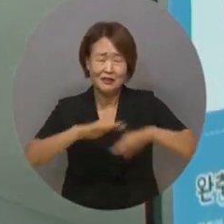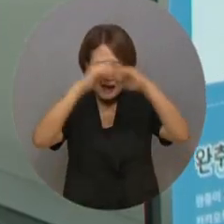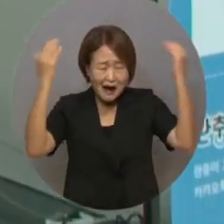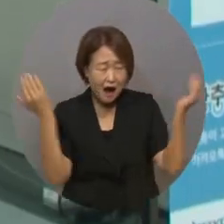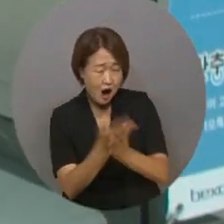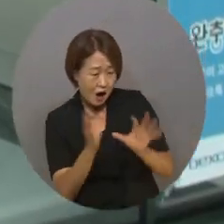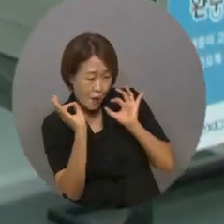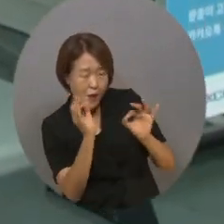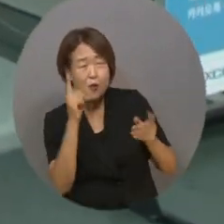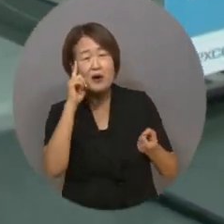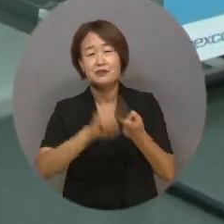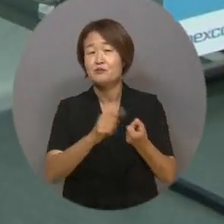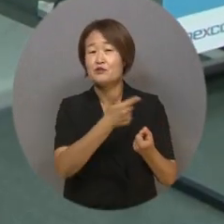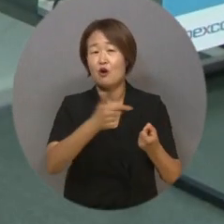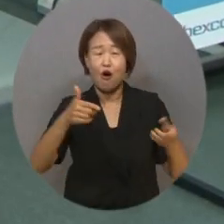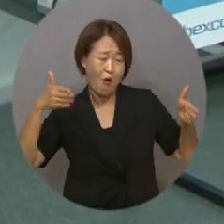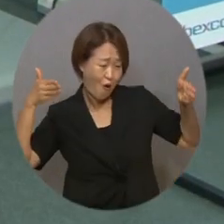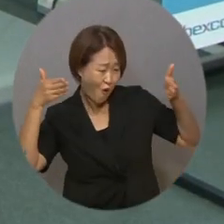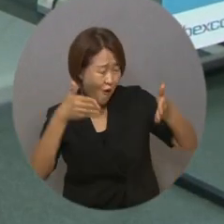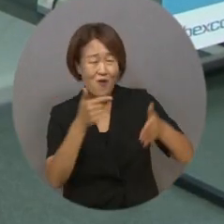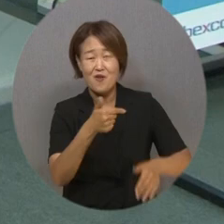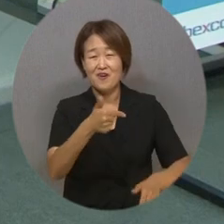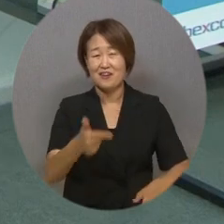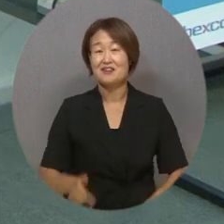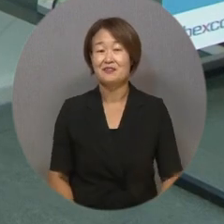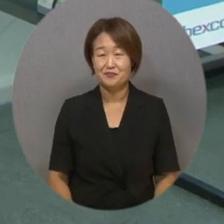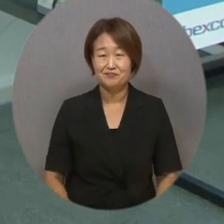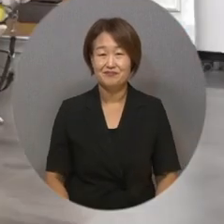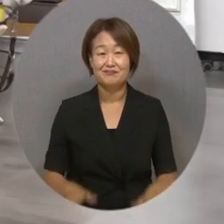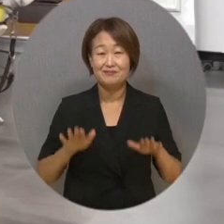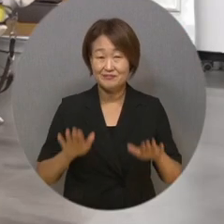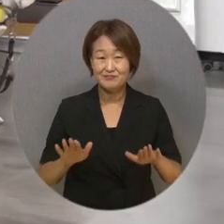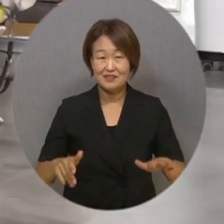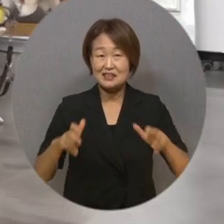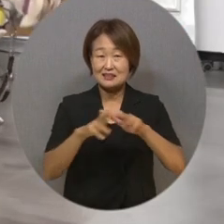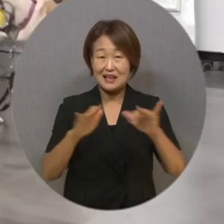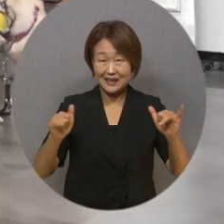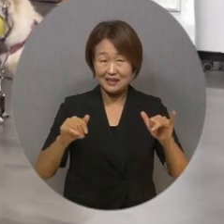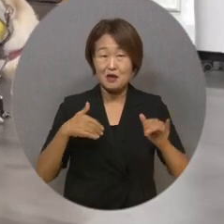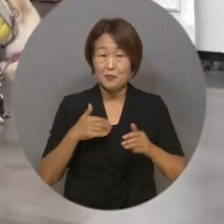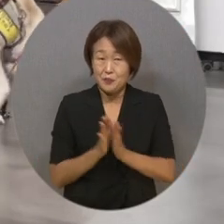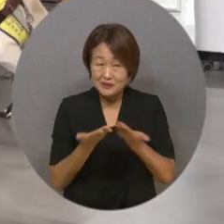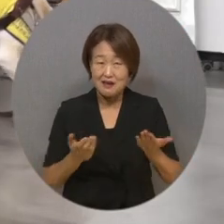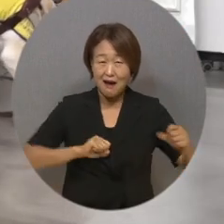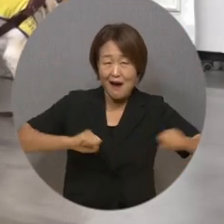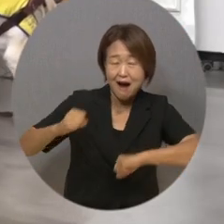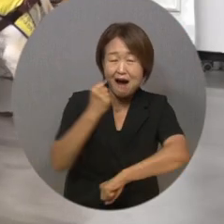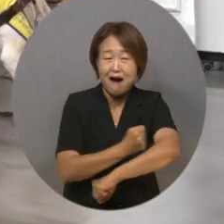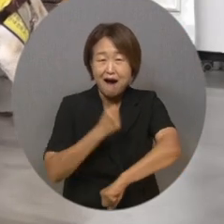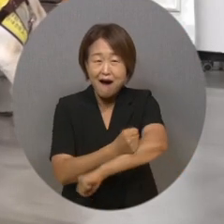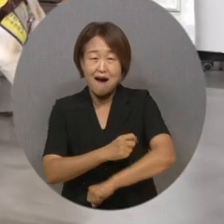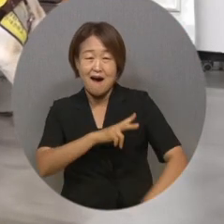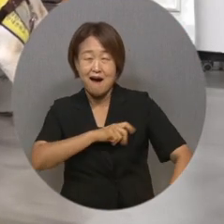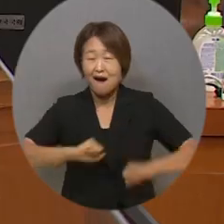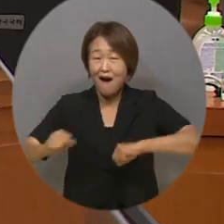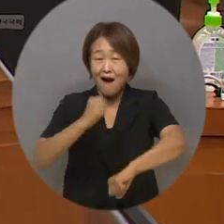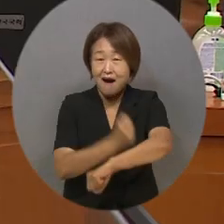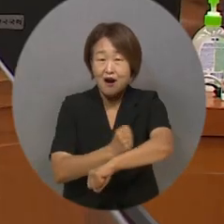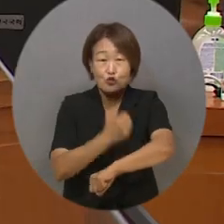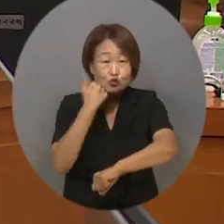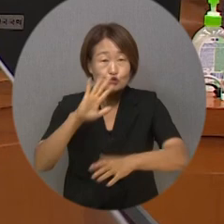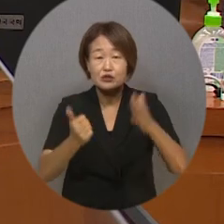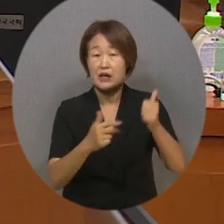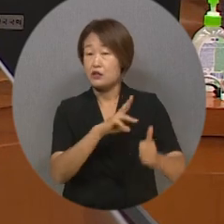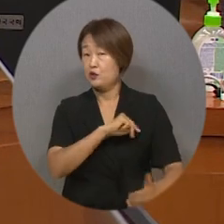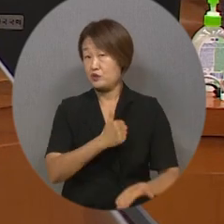관심이 쏟아지며 많은 주목을 받고 있습니다. 현재 장애인 당사자로서 활발한 의정활동을 펼치고 있는